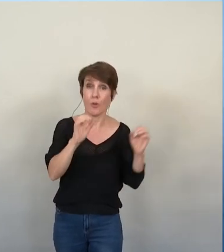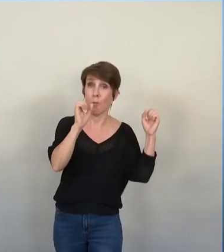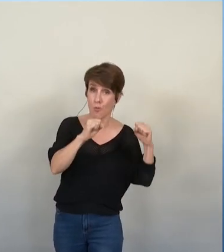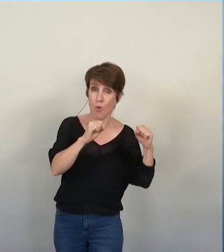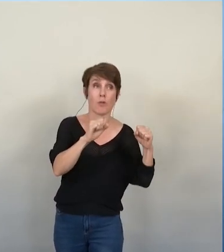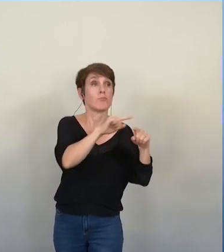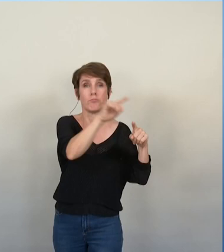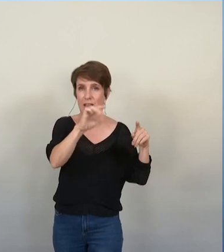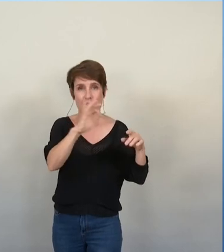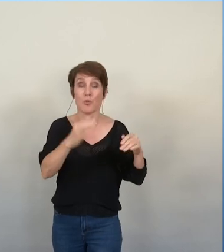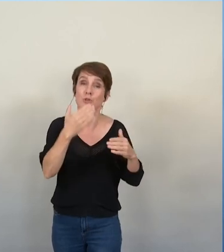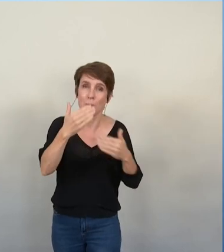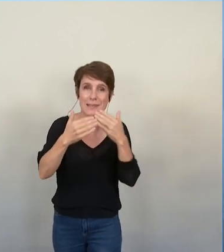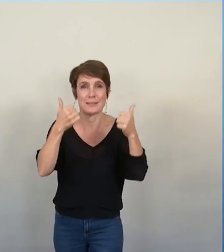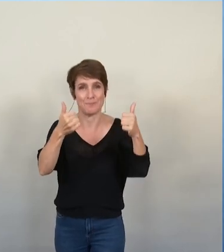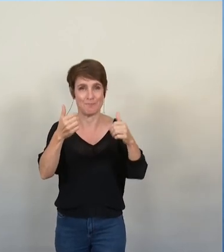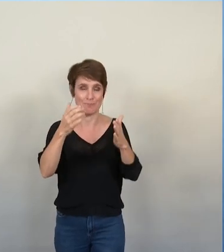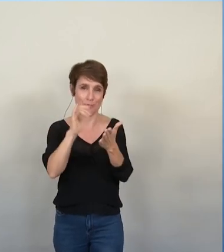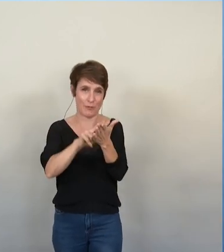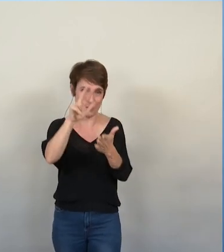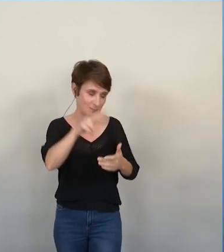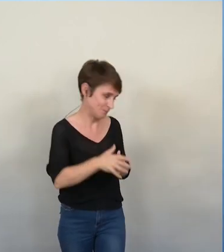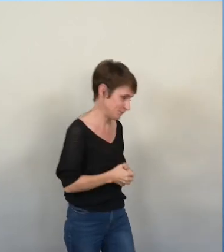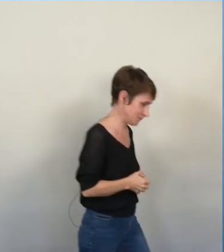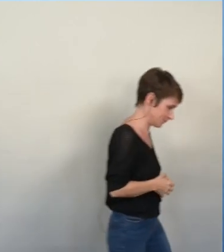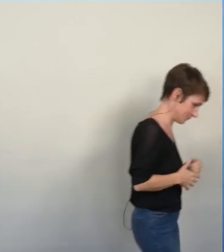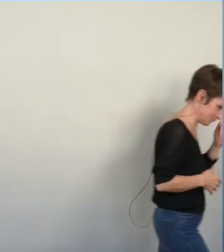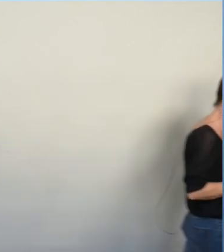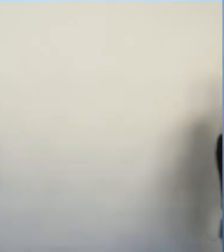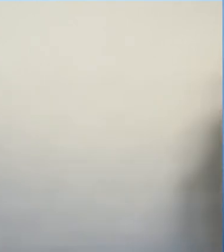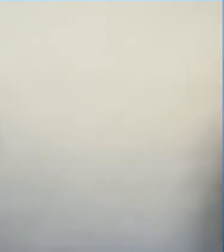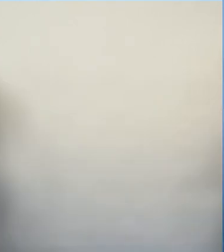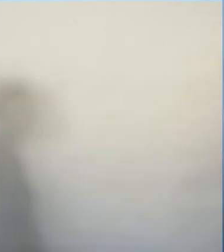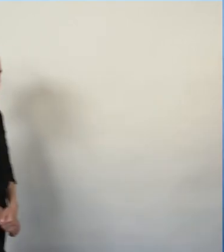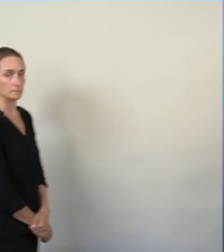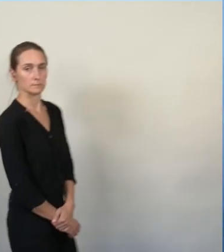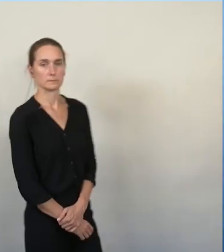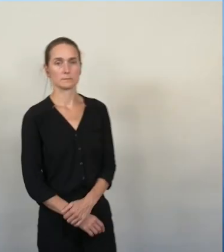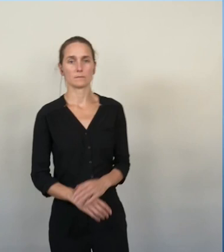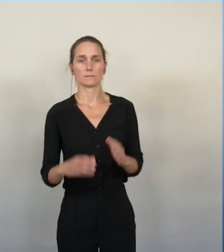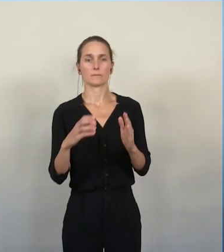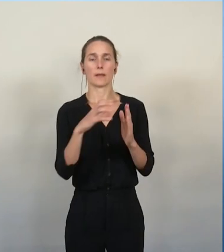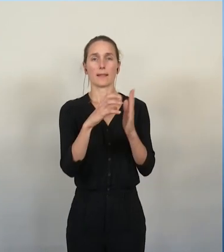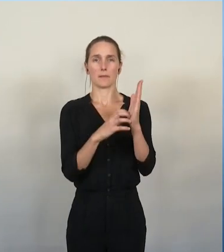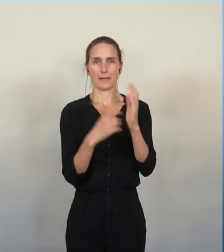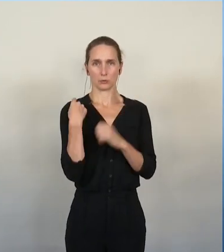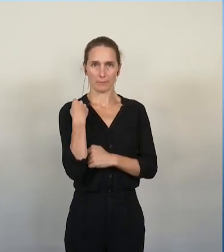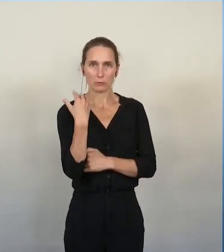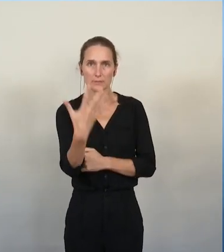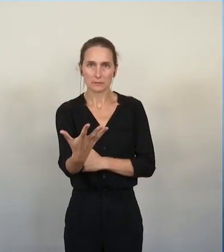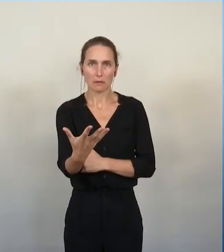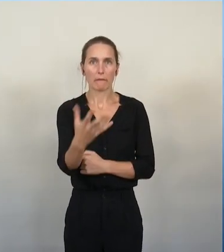unanimité vous merci la délibération numéro 5 porte sur l'engagement de la ville de Grenoble sur le